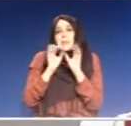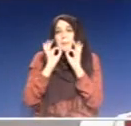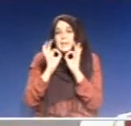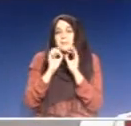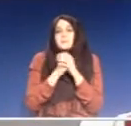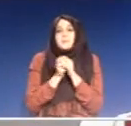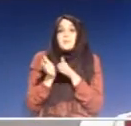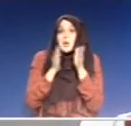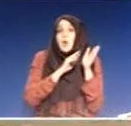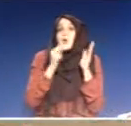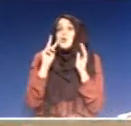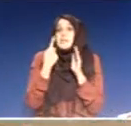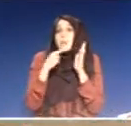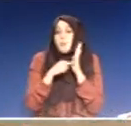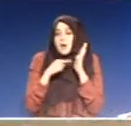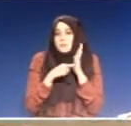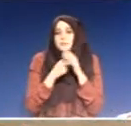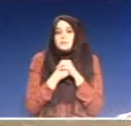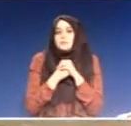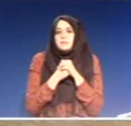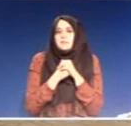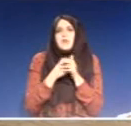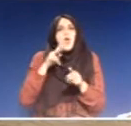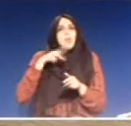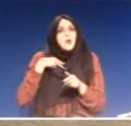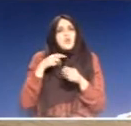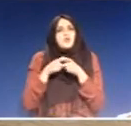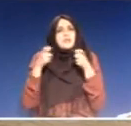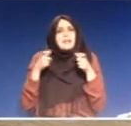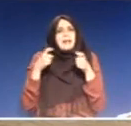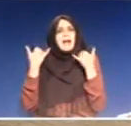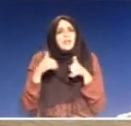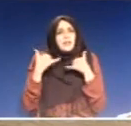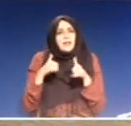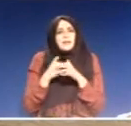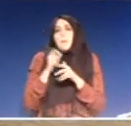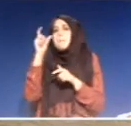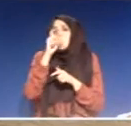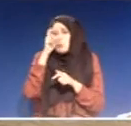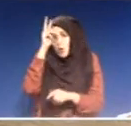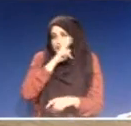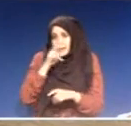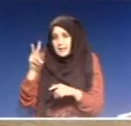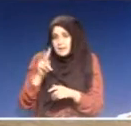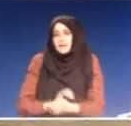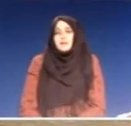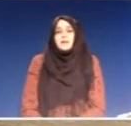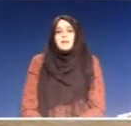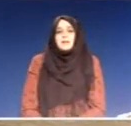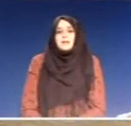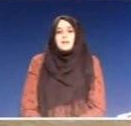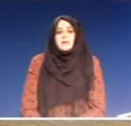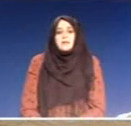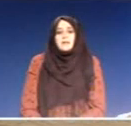أستاذ الكريمة، نعم، هو أن المجتمع الجزائري والمجتمع المسلم بصفة عامة